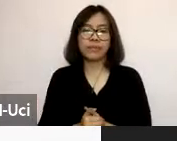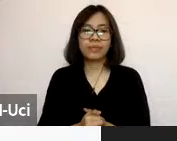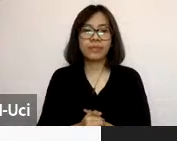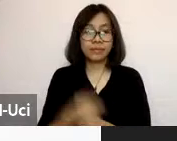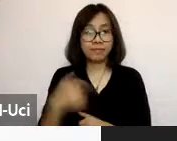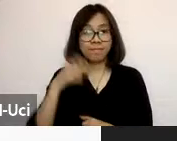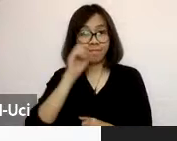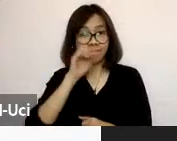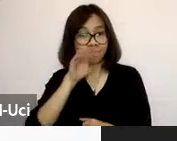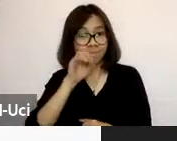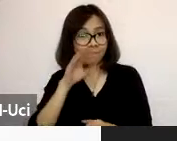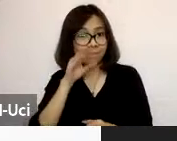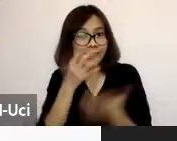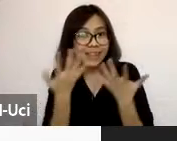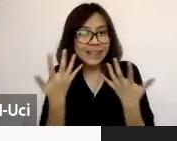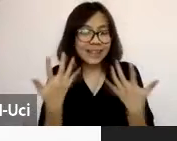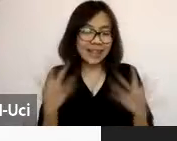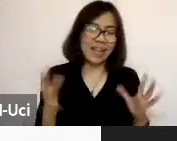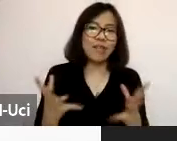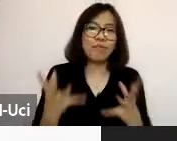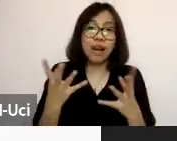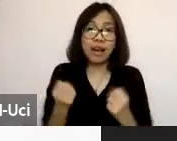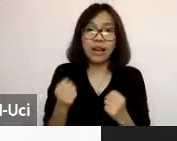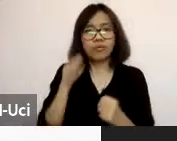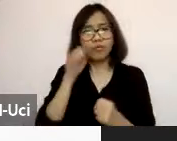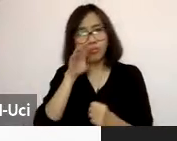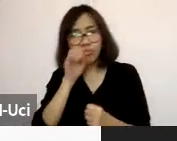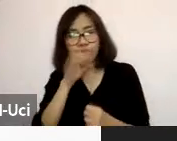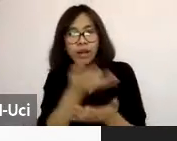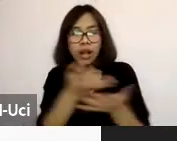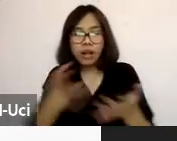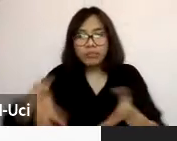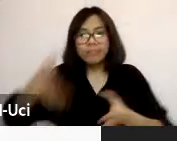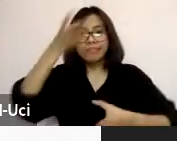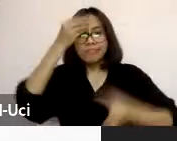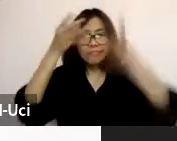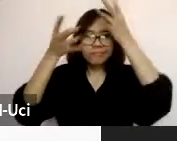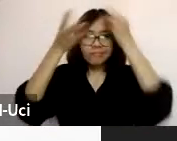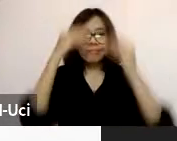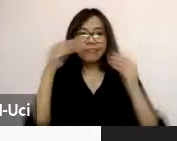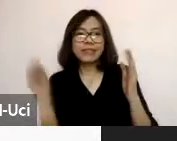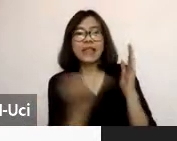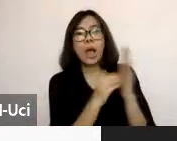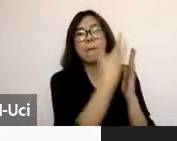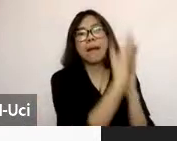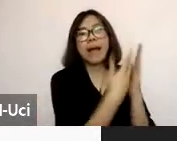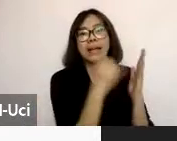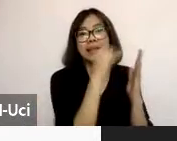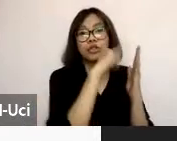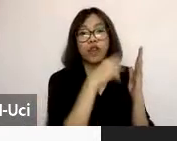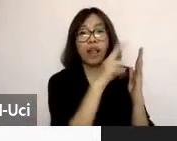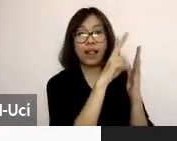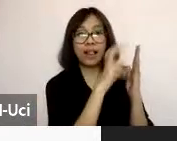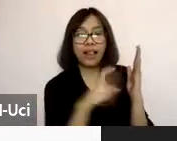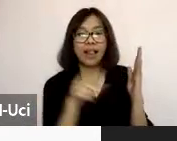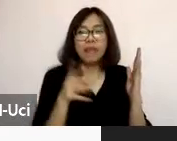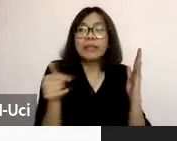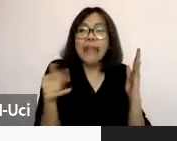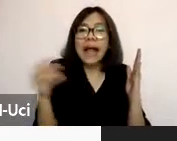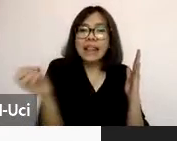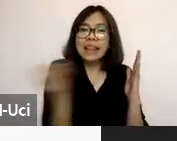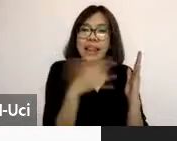saya sampaikan moga-moga ini bisa melengkapi menyempurnakan kajian yang telah dilakukan oleh